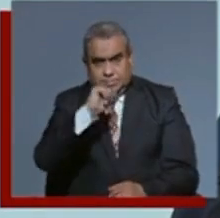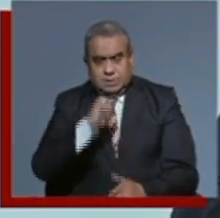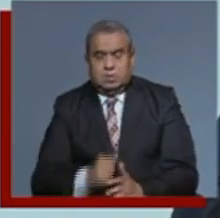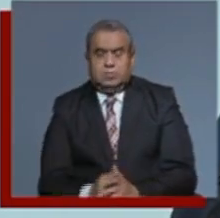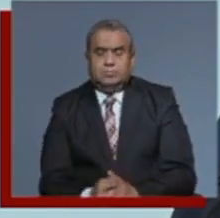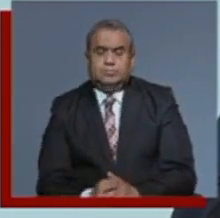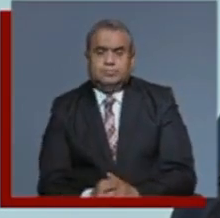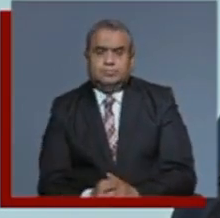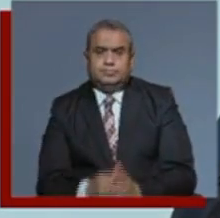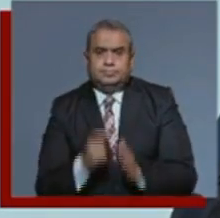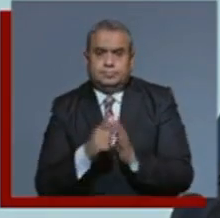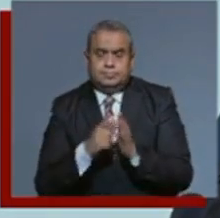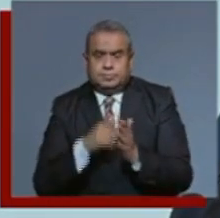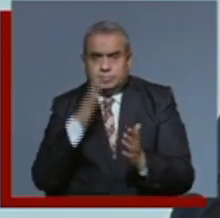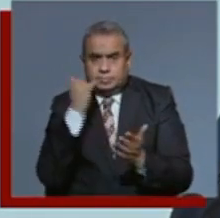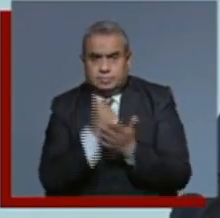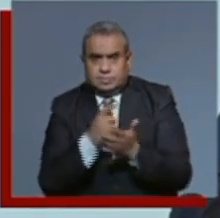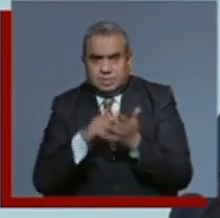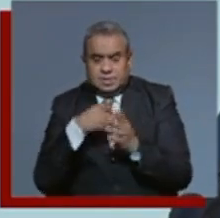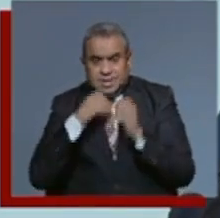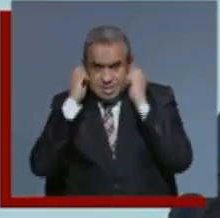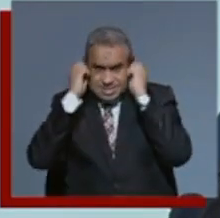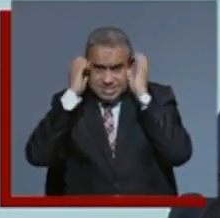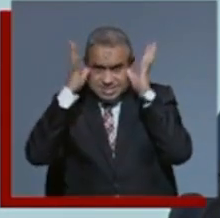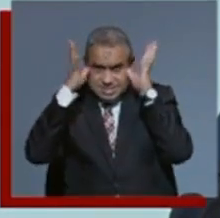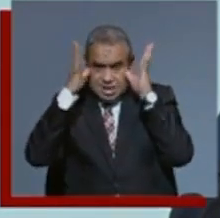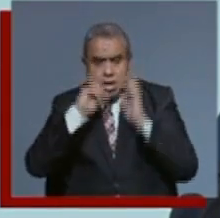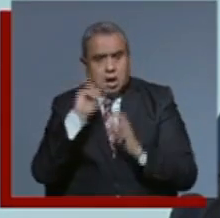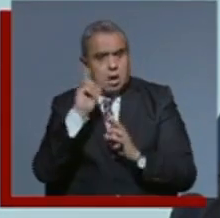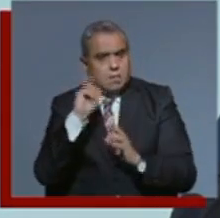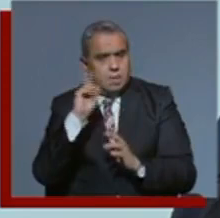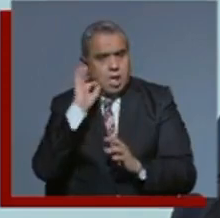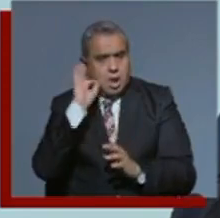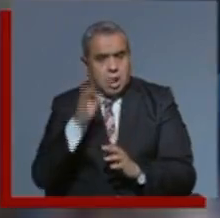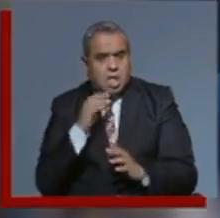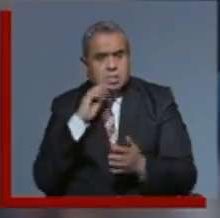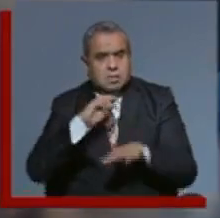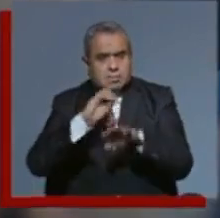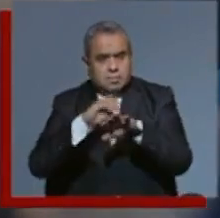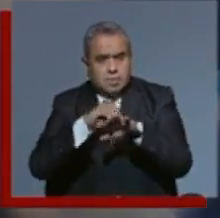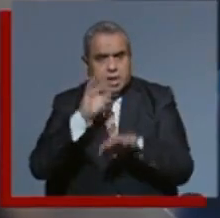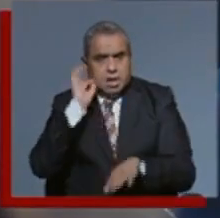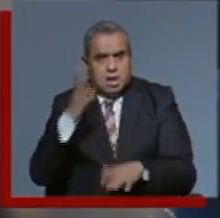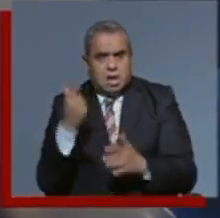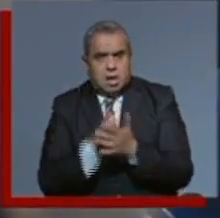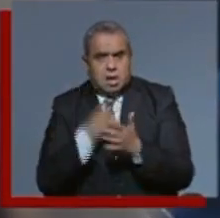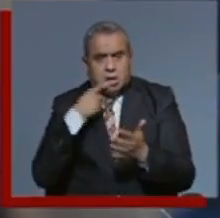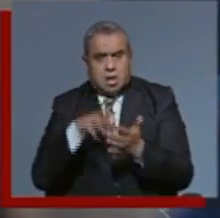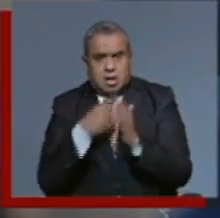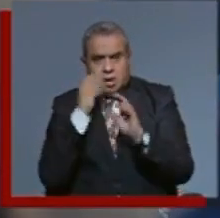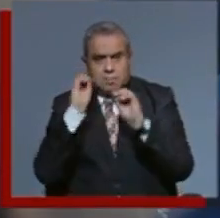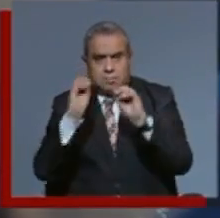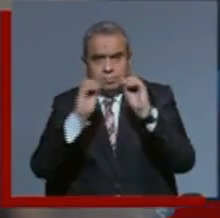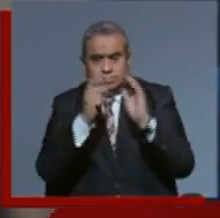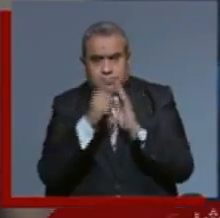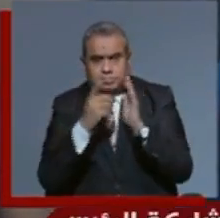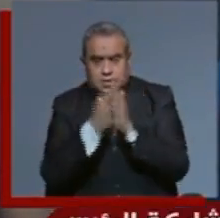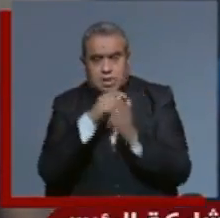هذا ممكن ليس استغراب بل الحظر، فيستغربون البعض أن